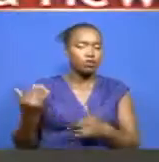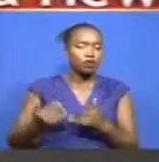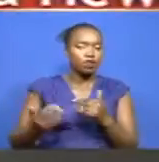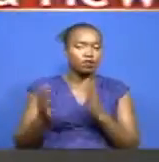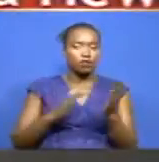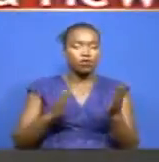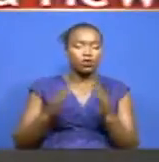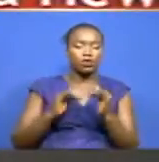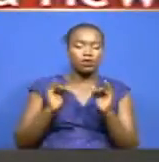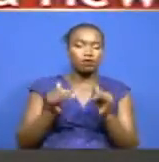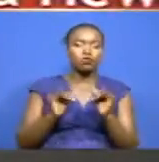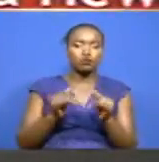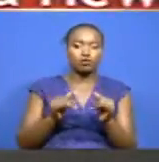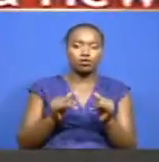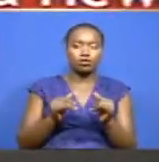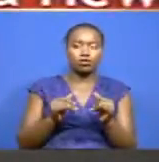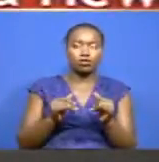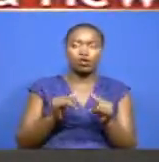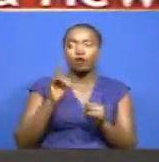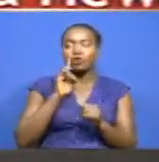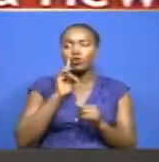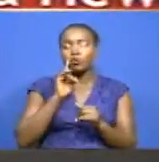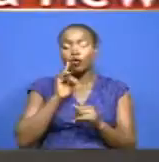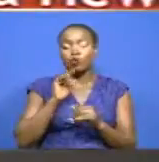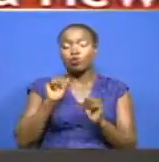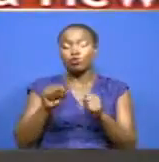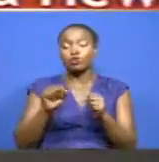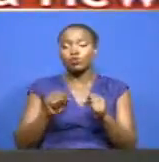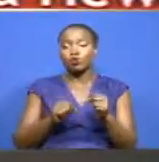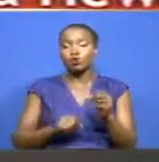utabiri wa hali ya hewa kwa sasa. Hadi kesho inshallah,